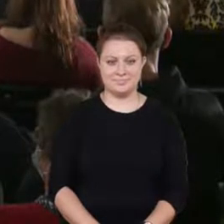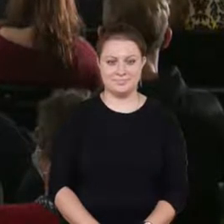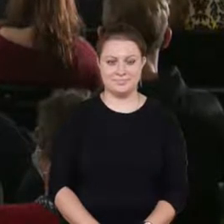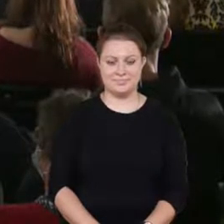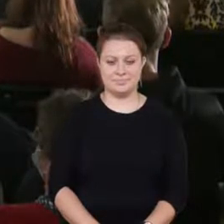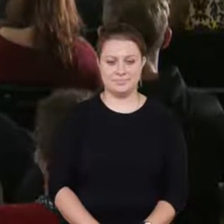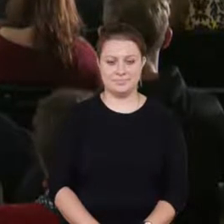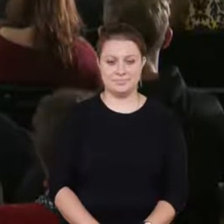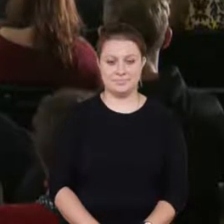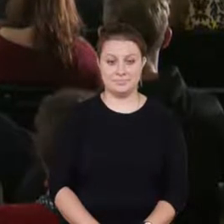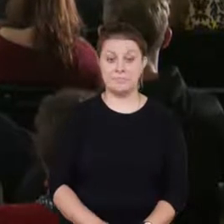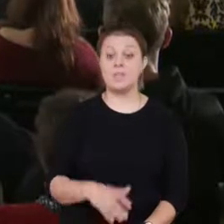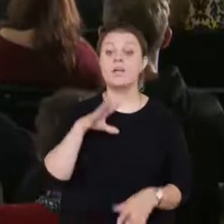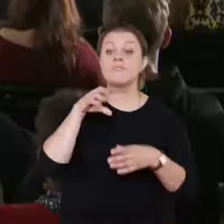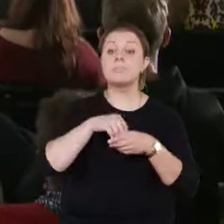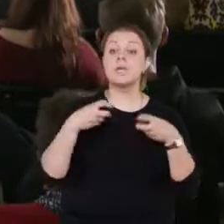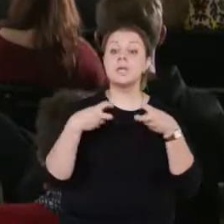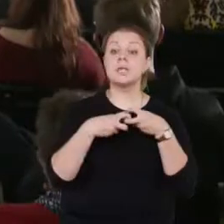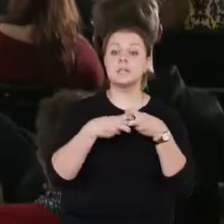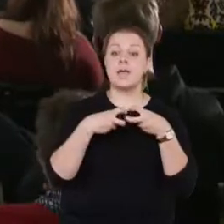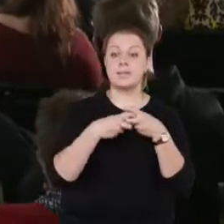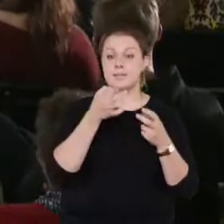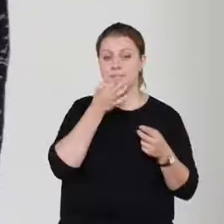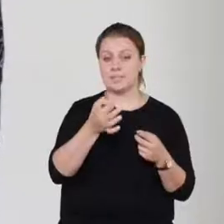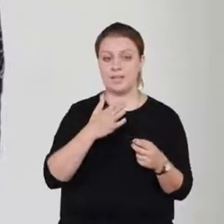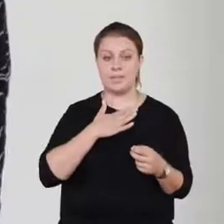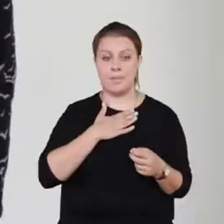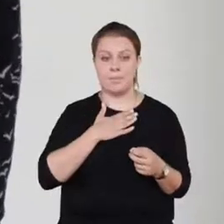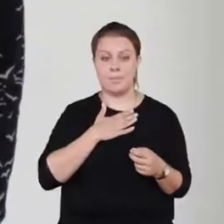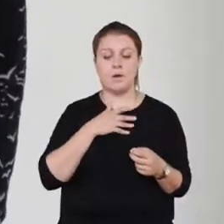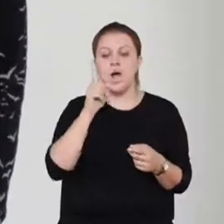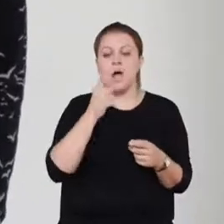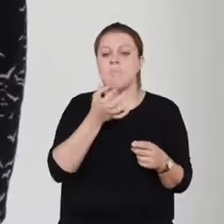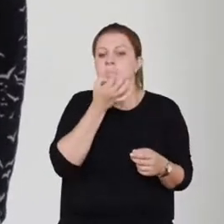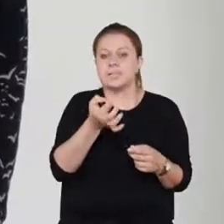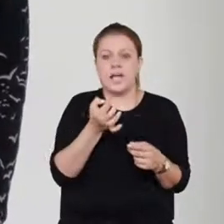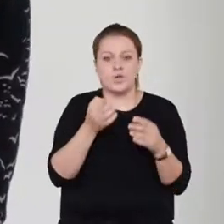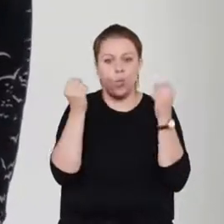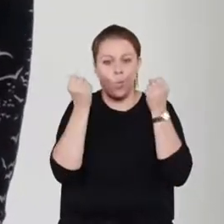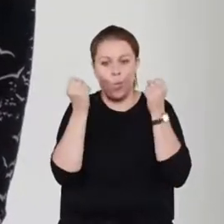To jest pytanie z internetu. Aczkolwiek to jest pytanie, ohoho.